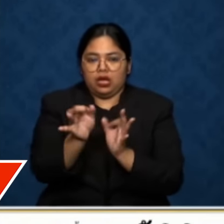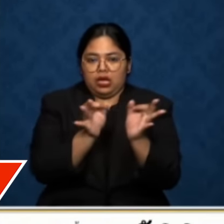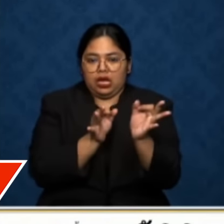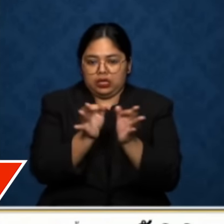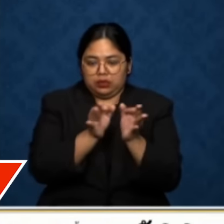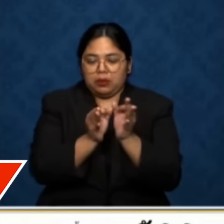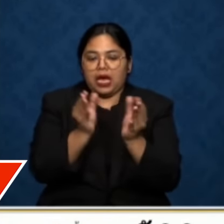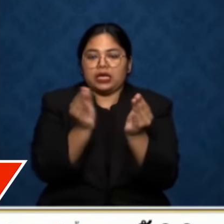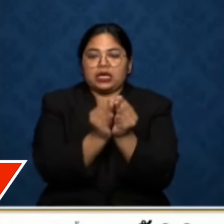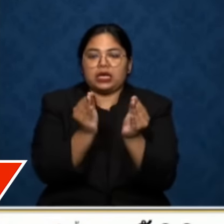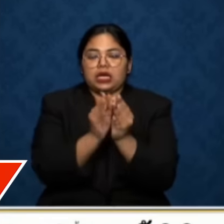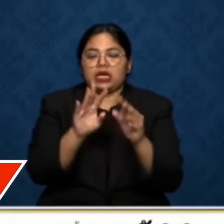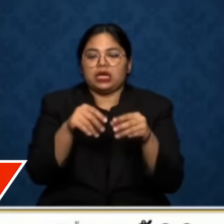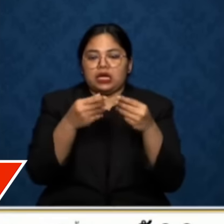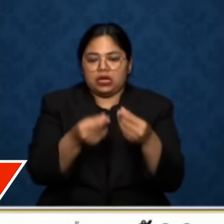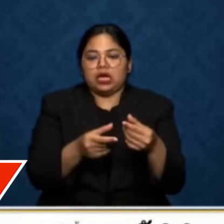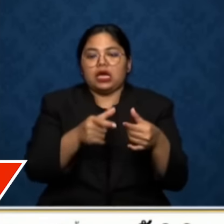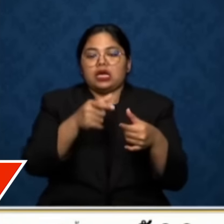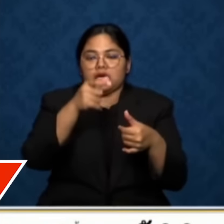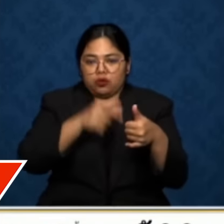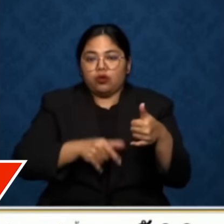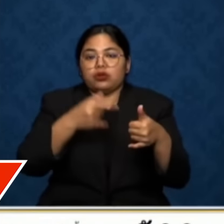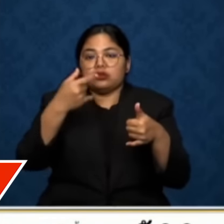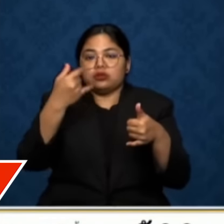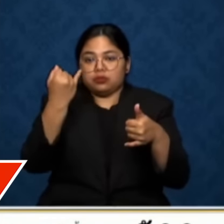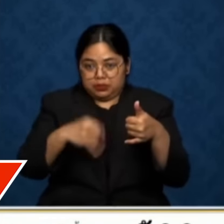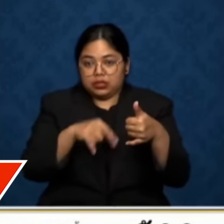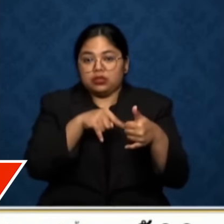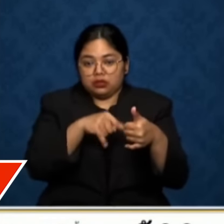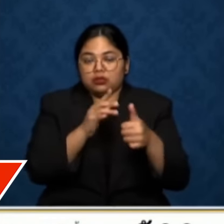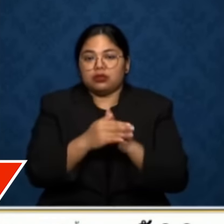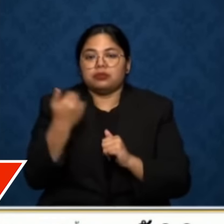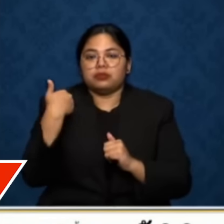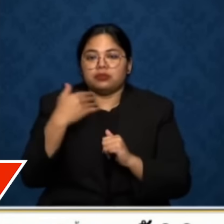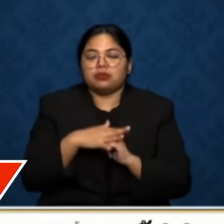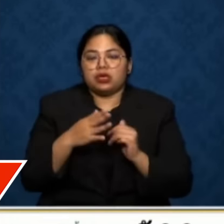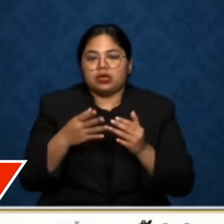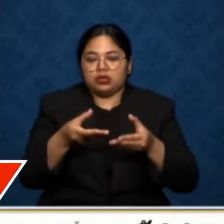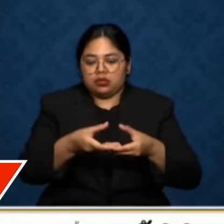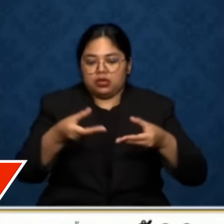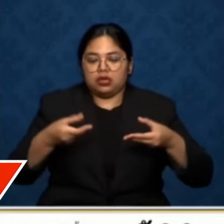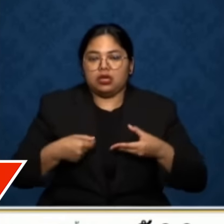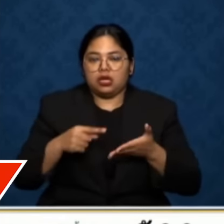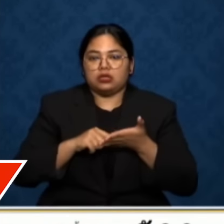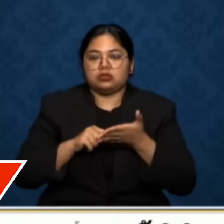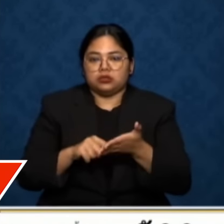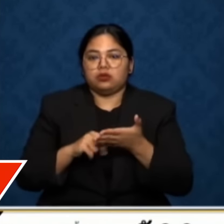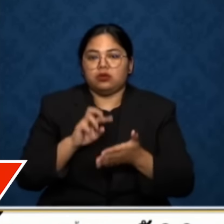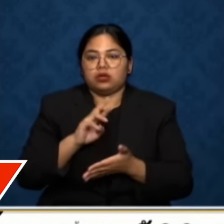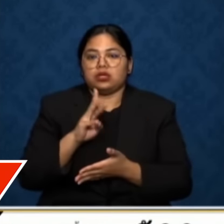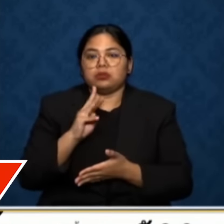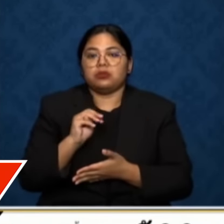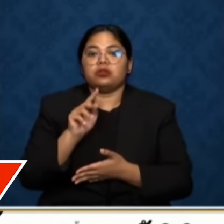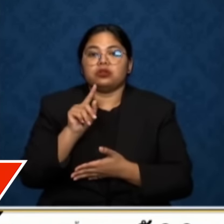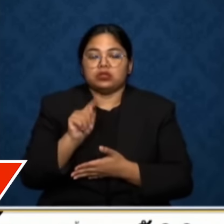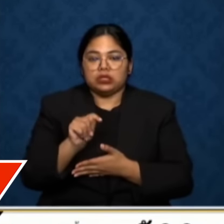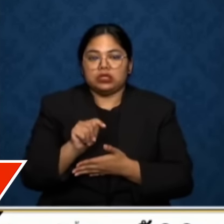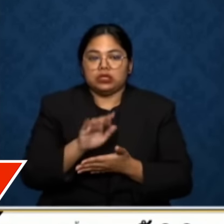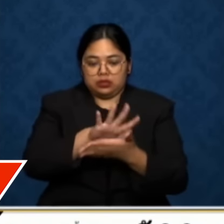ครับอยู่ท้ายลายเซ็นเลยเอกสารที่ส่งให้ท่านรัฐมนตรีอ่ะมีตารางนี้อยู่ตรงท้